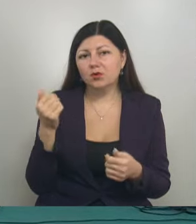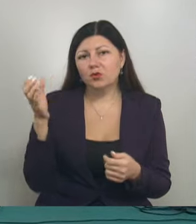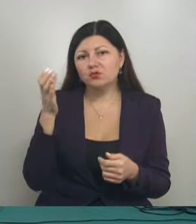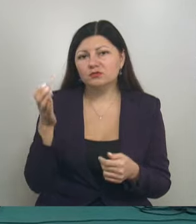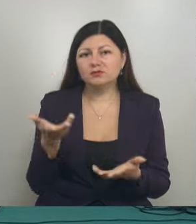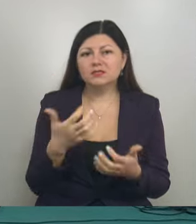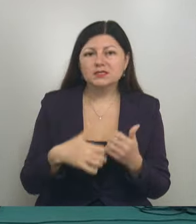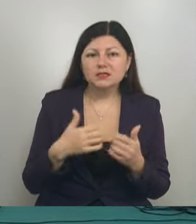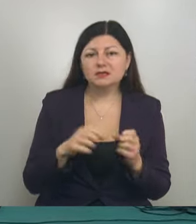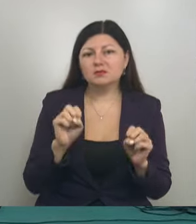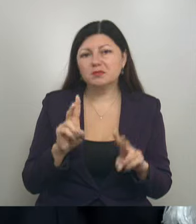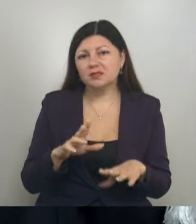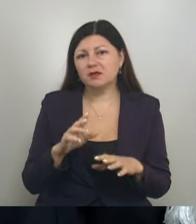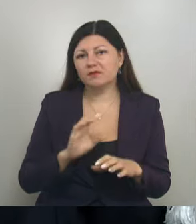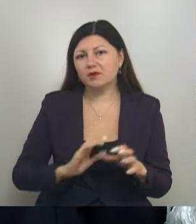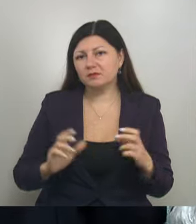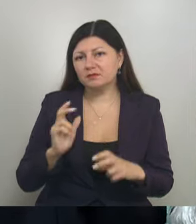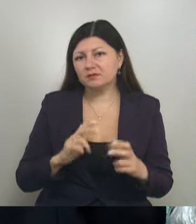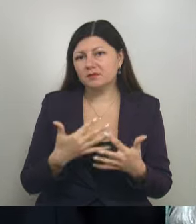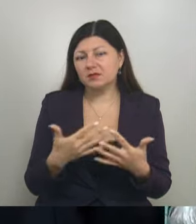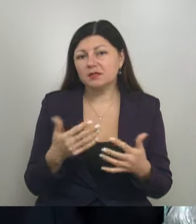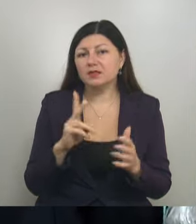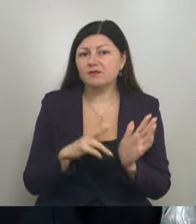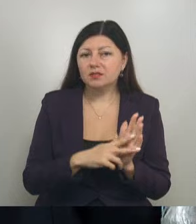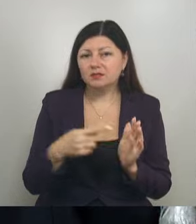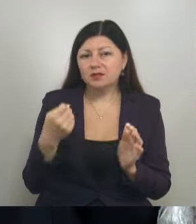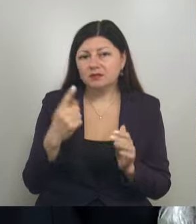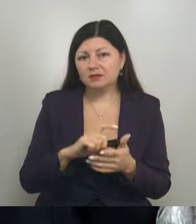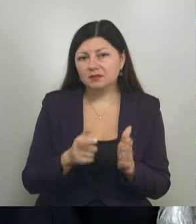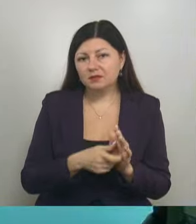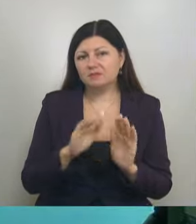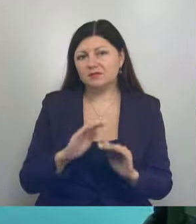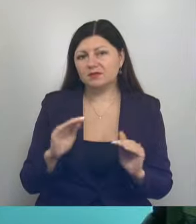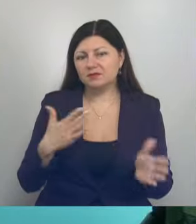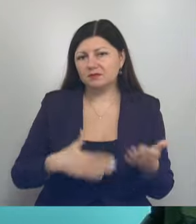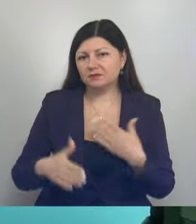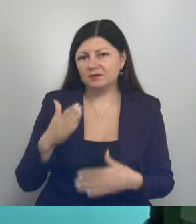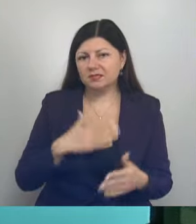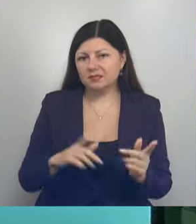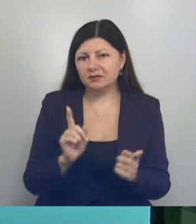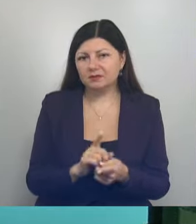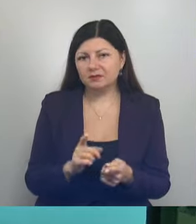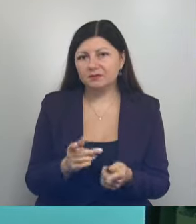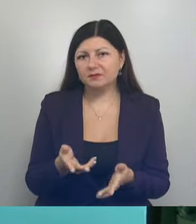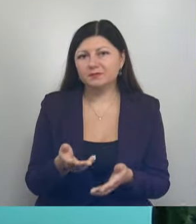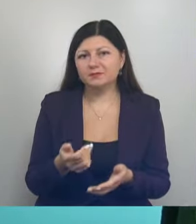поэтому открытие Центра «Воин» для учеников 8-11 классов ребята встретили с воодушевлением.